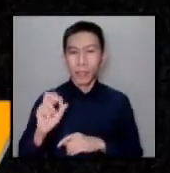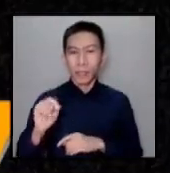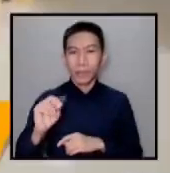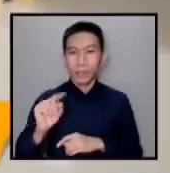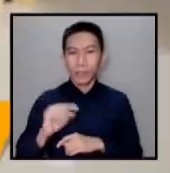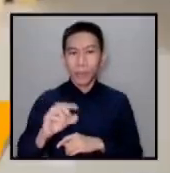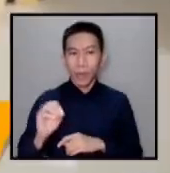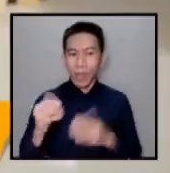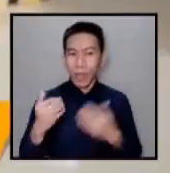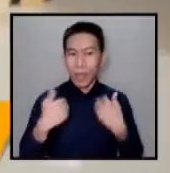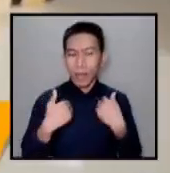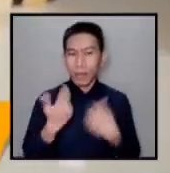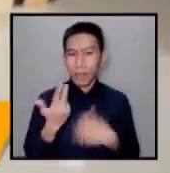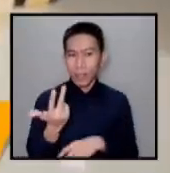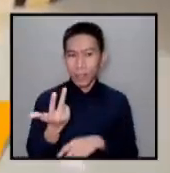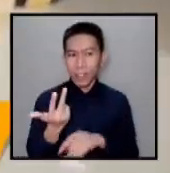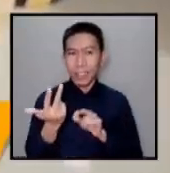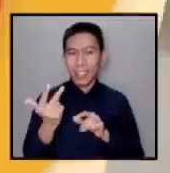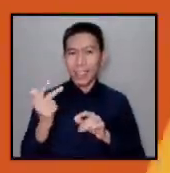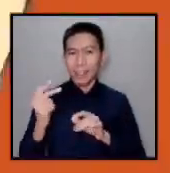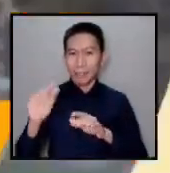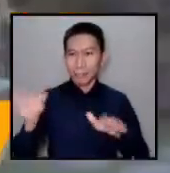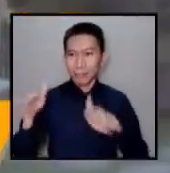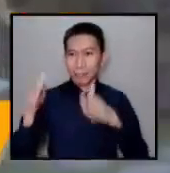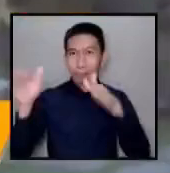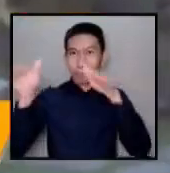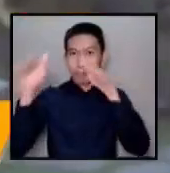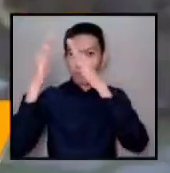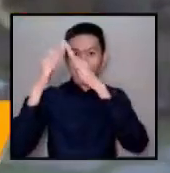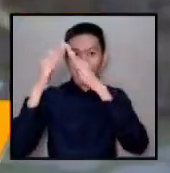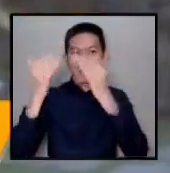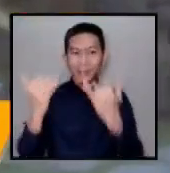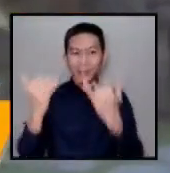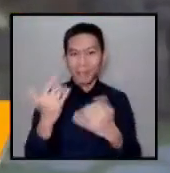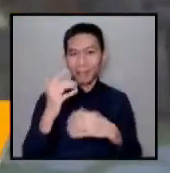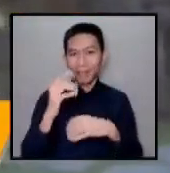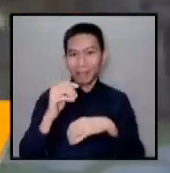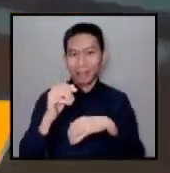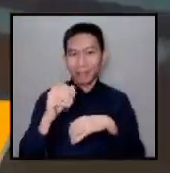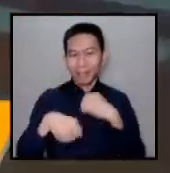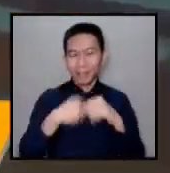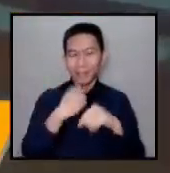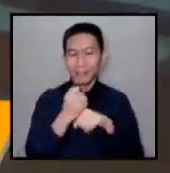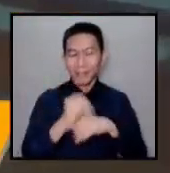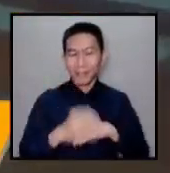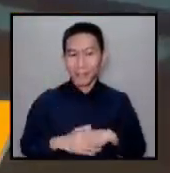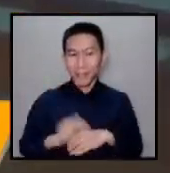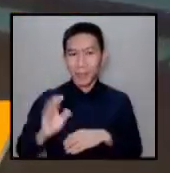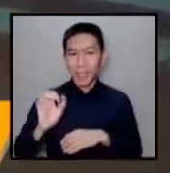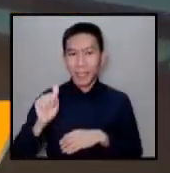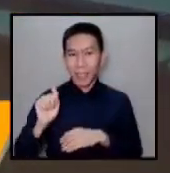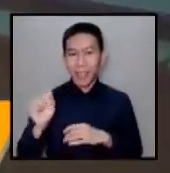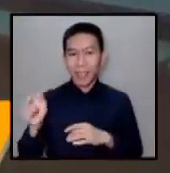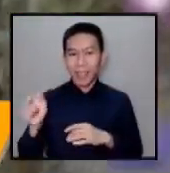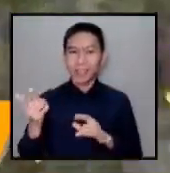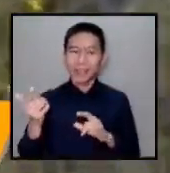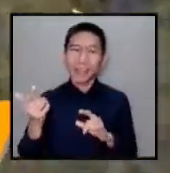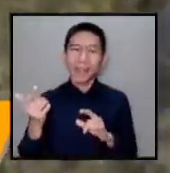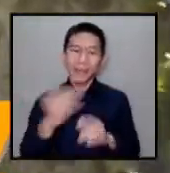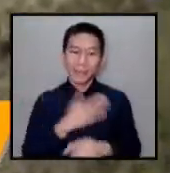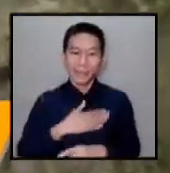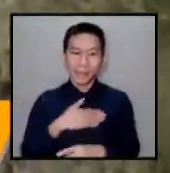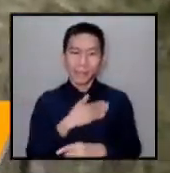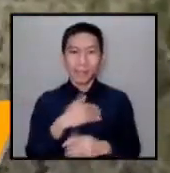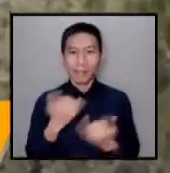but three Christmas trees ngayong taon. Gusto raw ni Bea mabigyan ng little extra ang Kapaskuhan